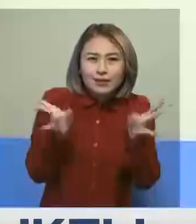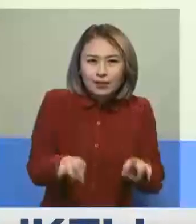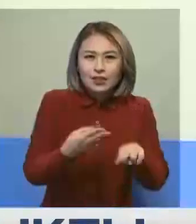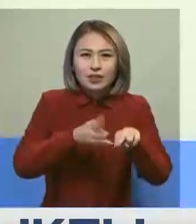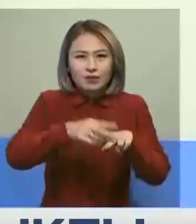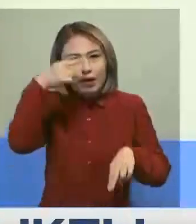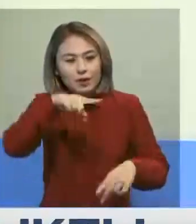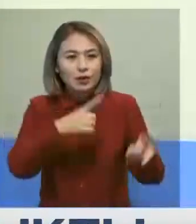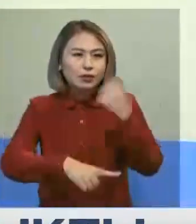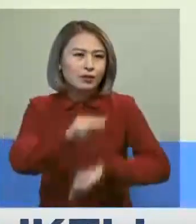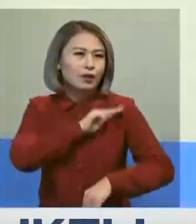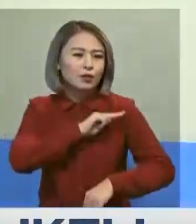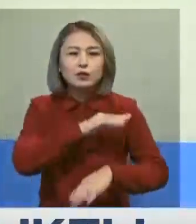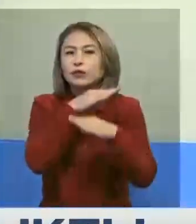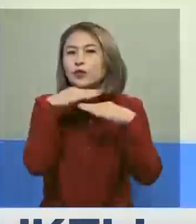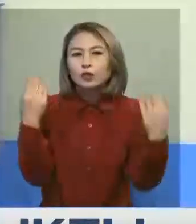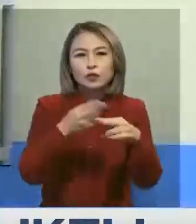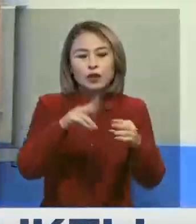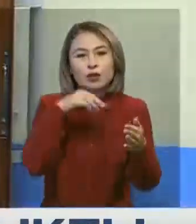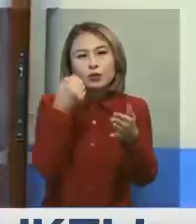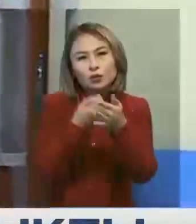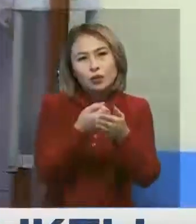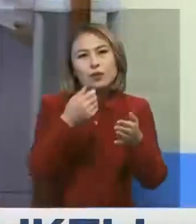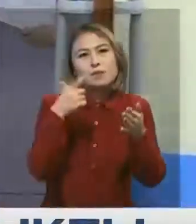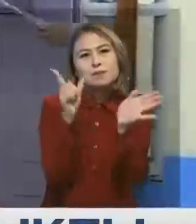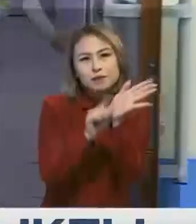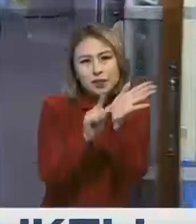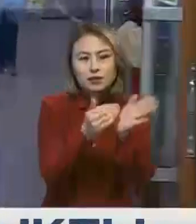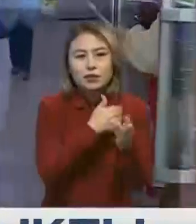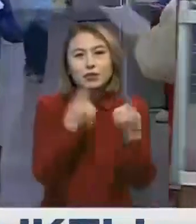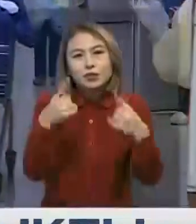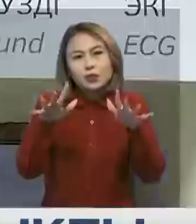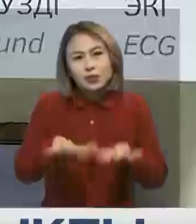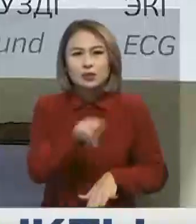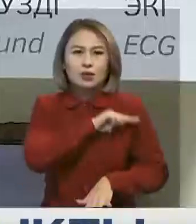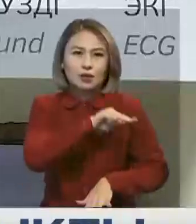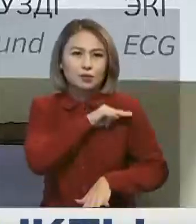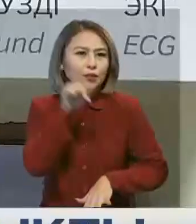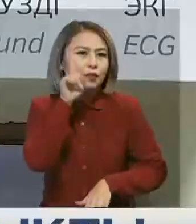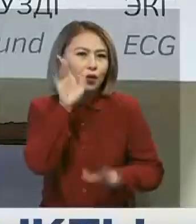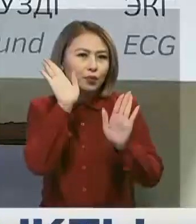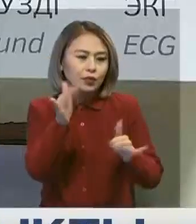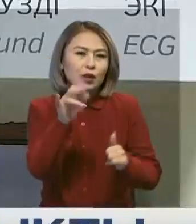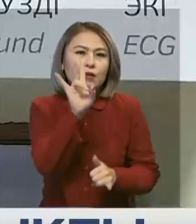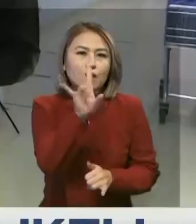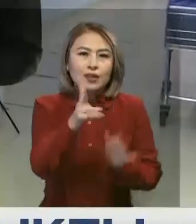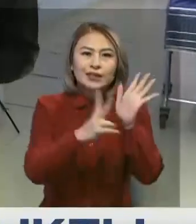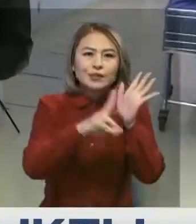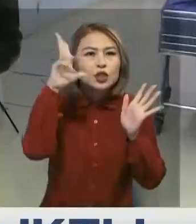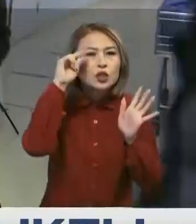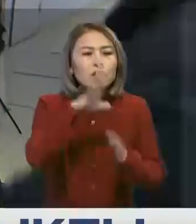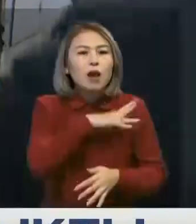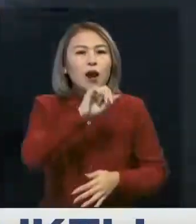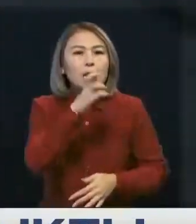шахтыға қайтадан оралғылар жоқ. Зейнетке шыққанша бірер жыл басқа жерде еңбек етеміз деп отыр. Еске салса, қараша айының 7-сі күні